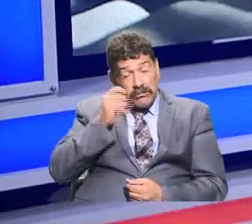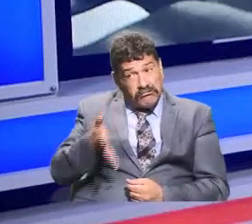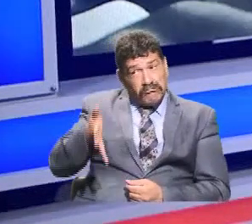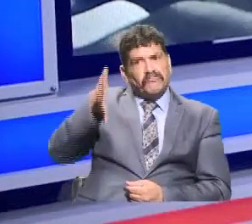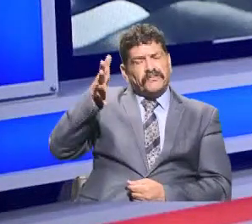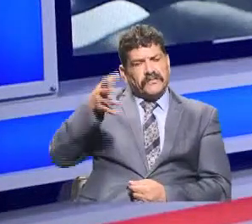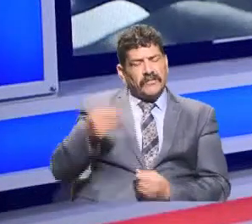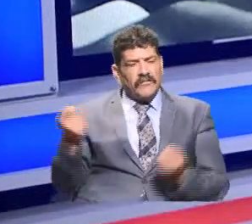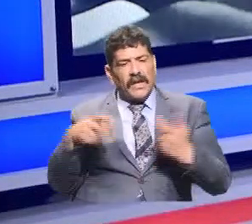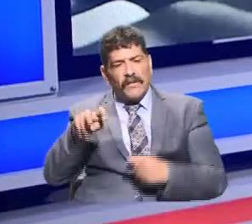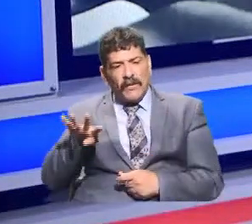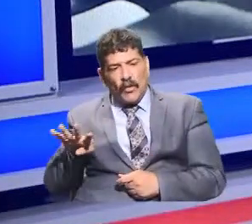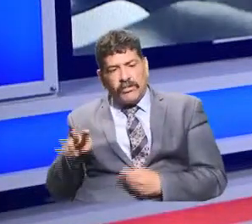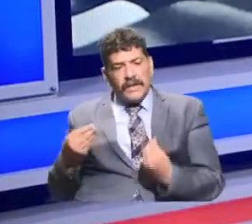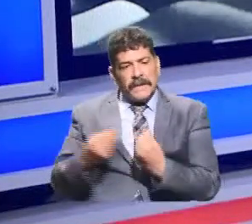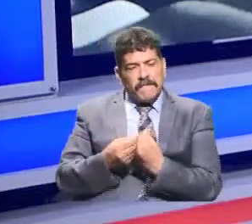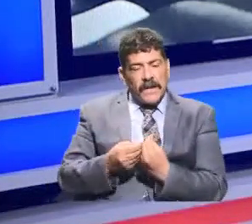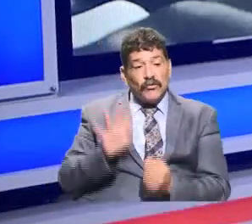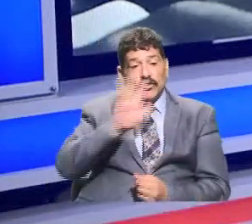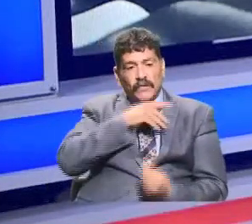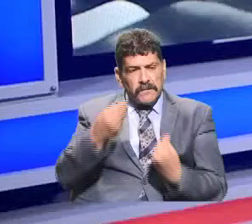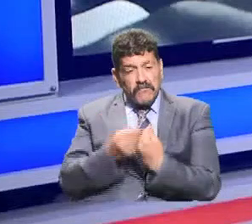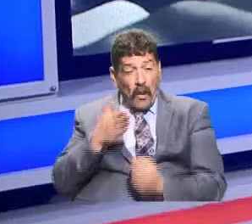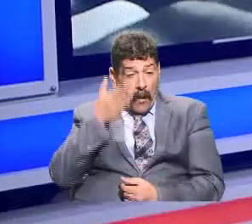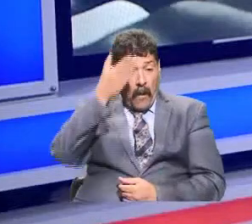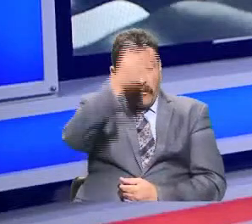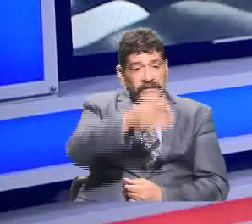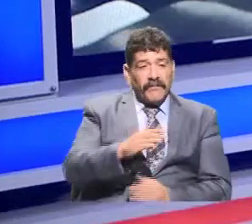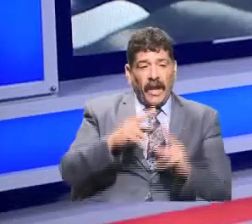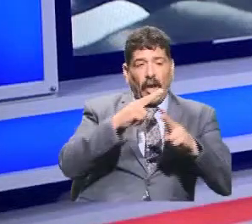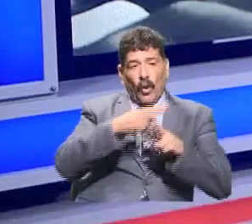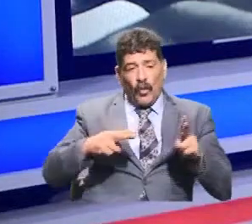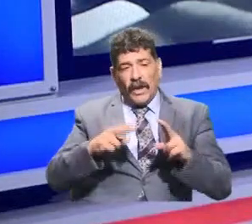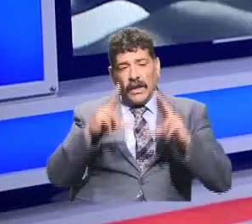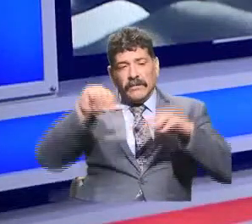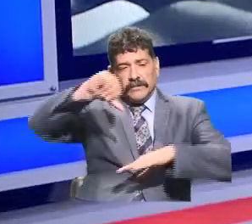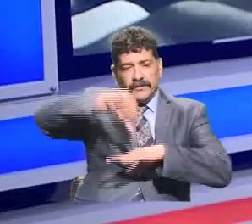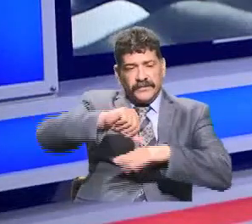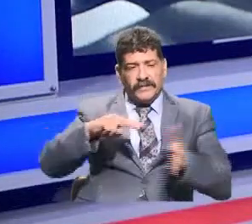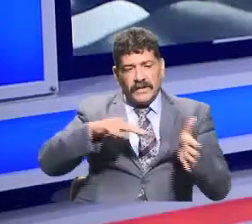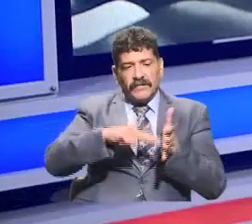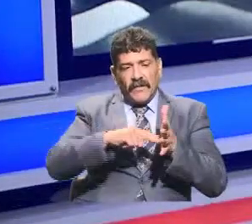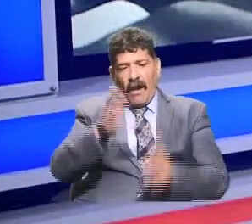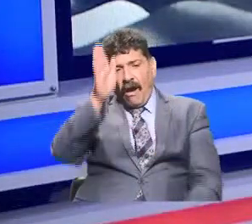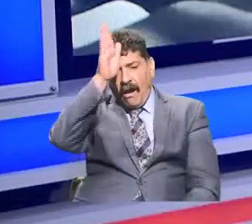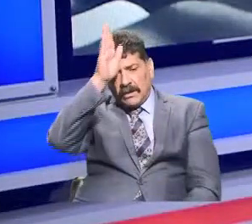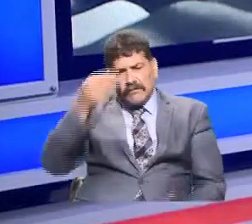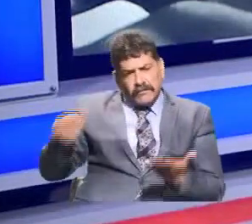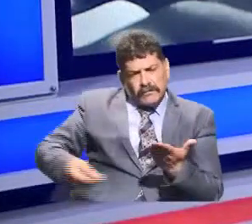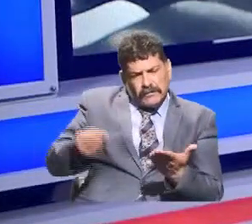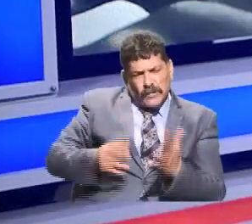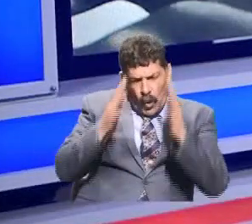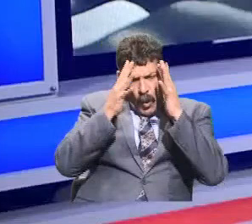جبلته النكبه فلتحمى بماساه شعبه وتنقل بين الكويت وبيروت ودمشق والعراق بدا الكتابه